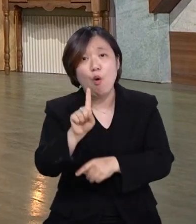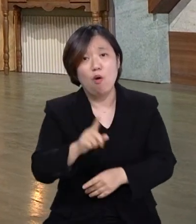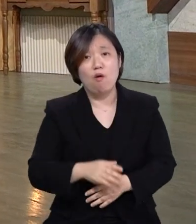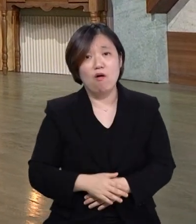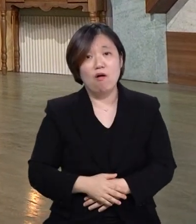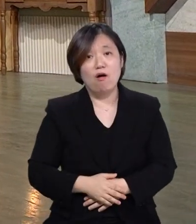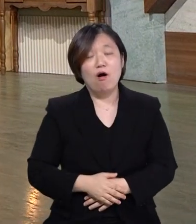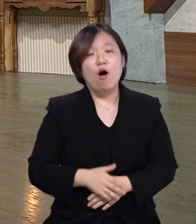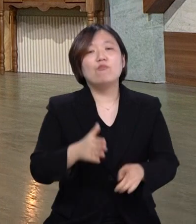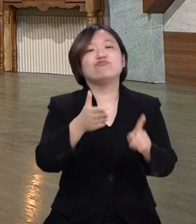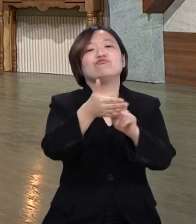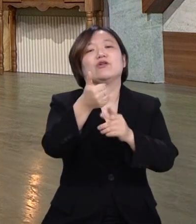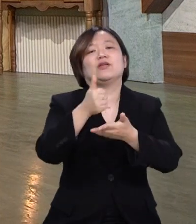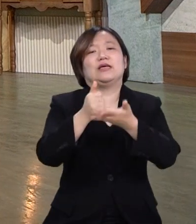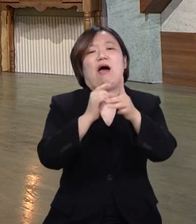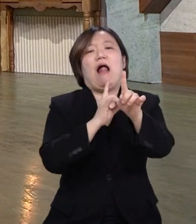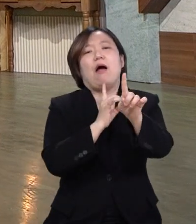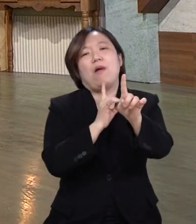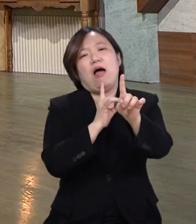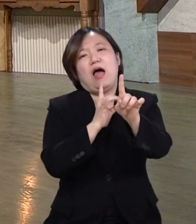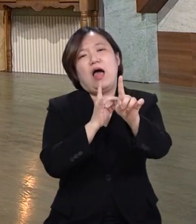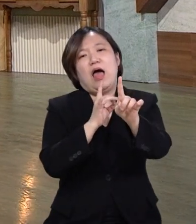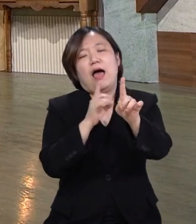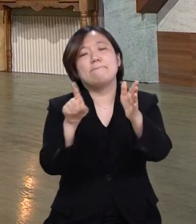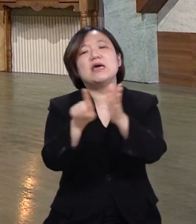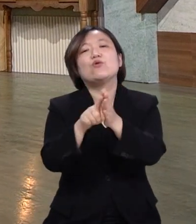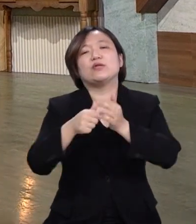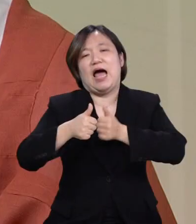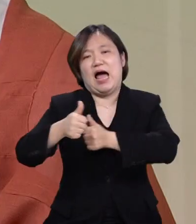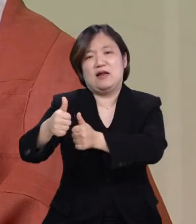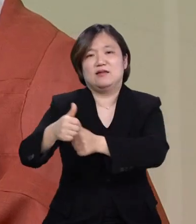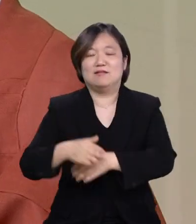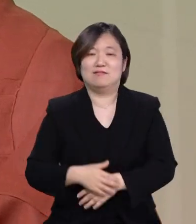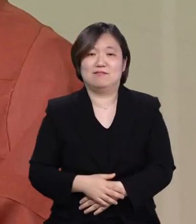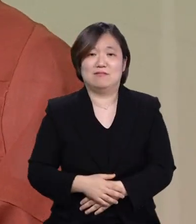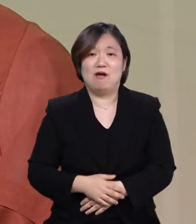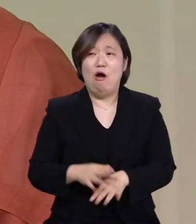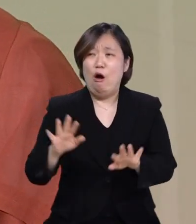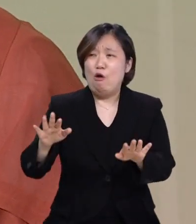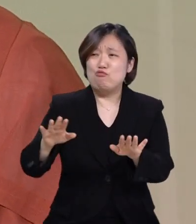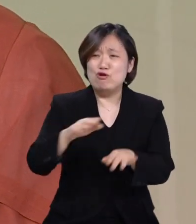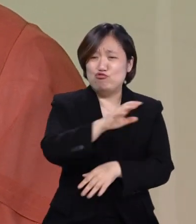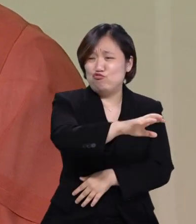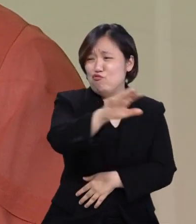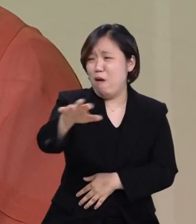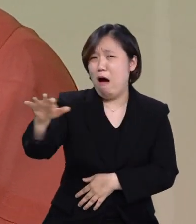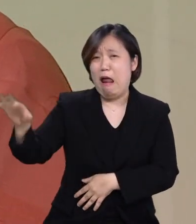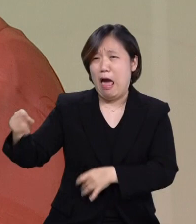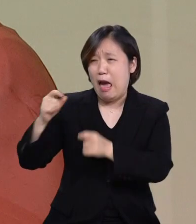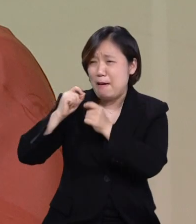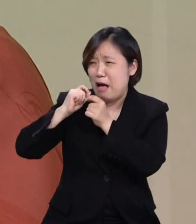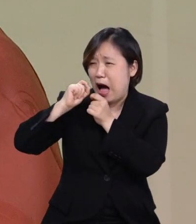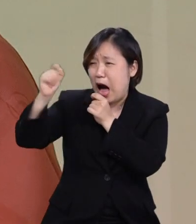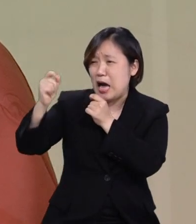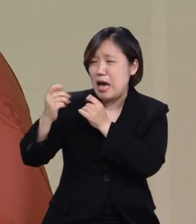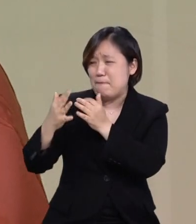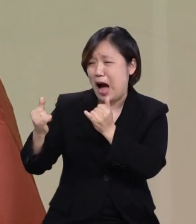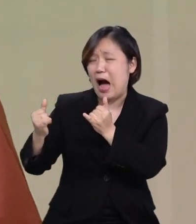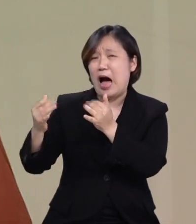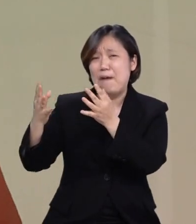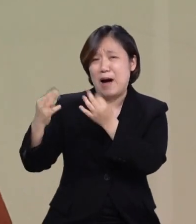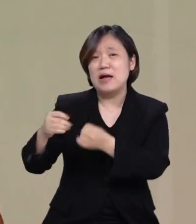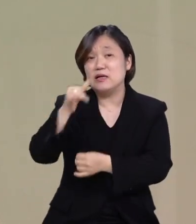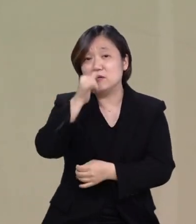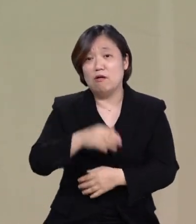부처님 밖에 없다 그래서 우리의 주변에는 허망한 삿된 가르침들이 많습니다 그래서